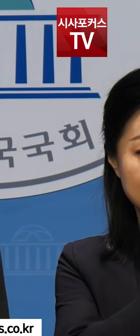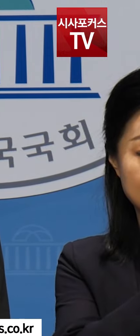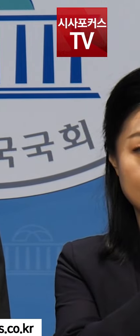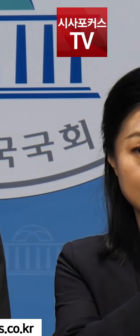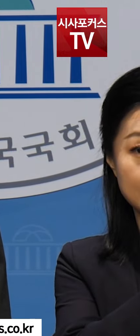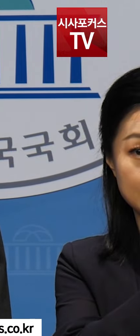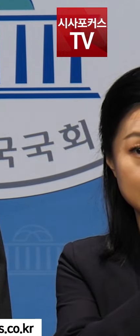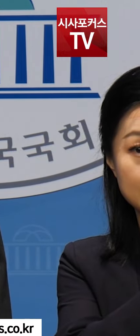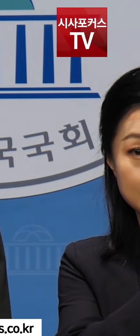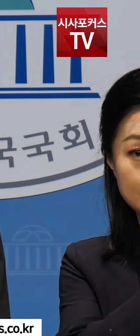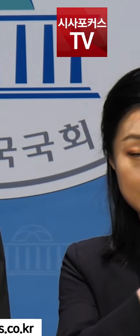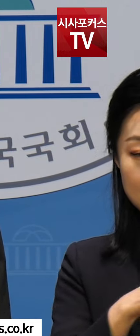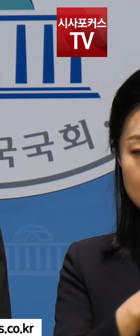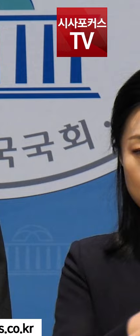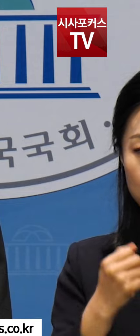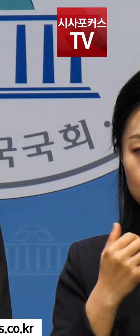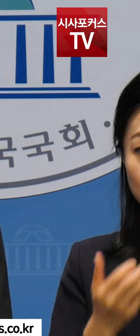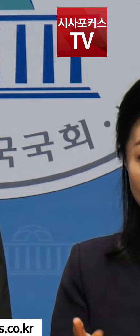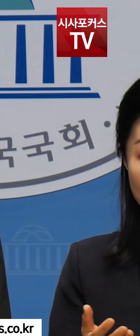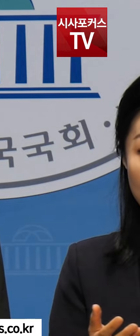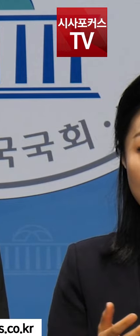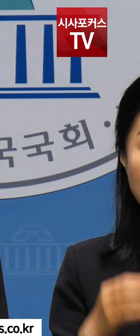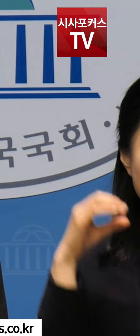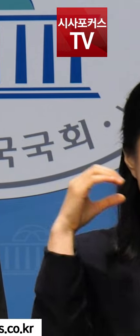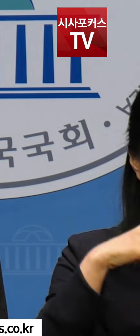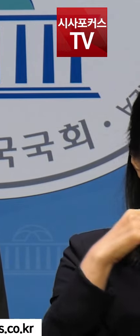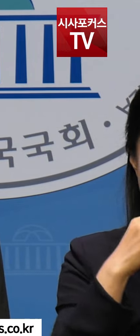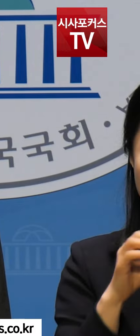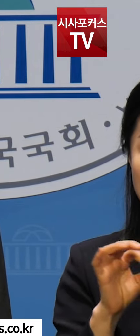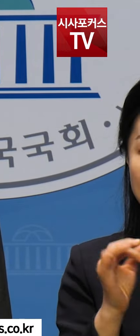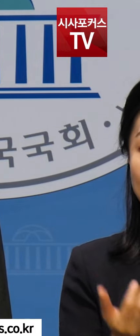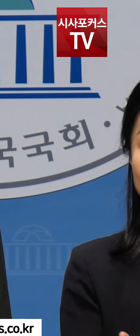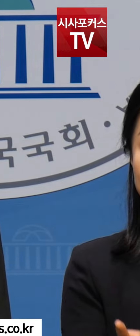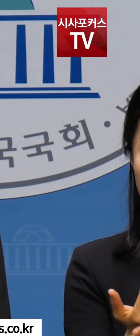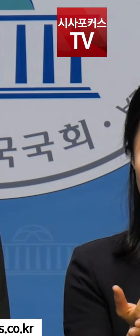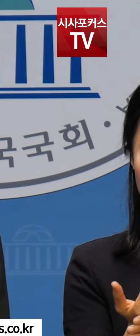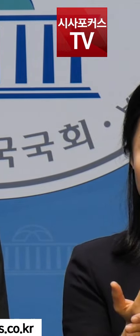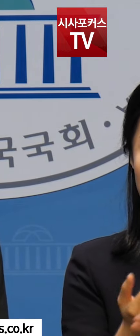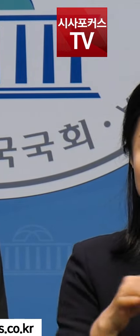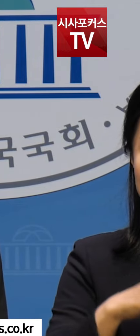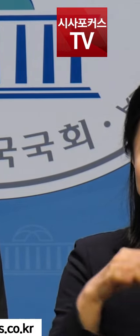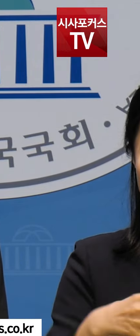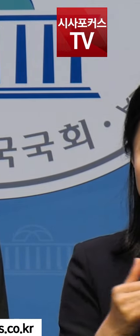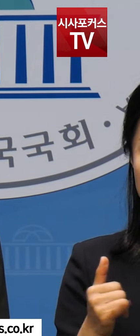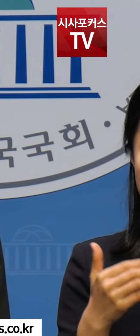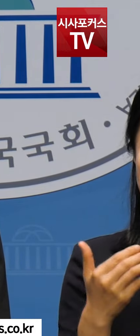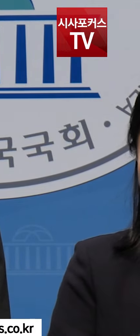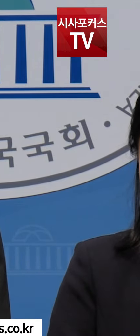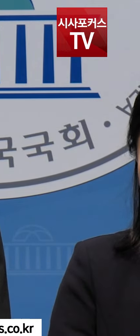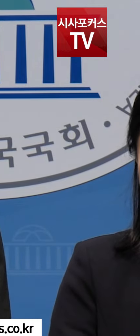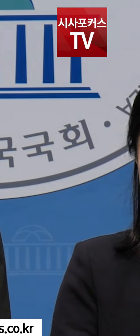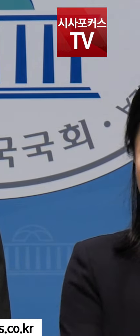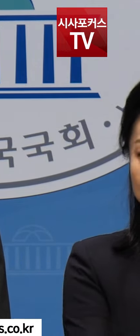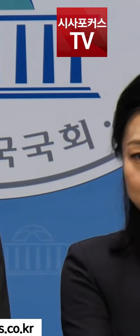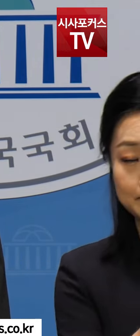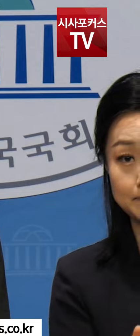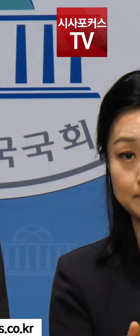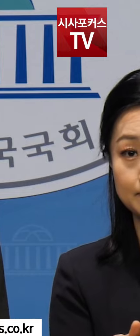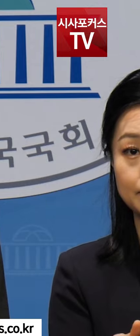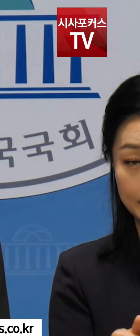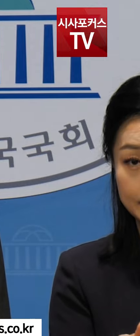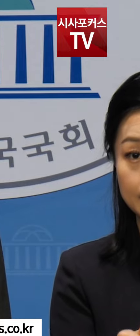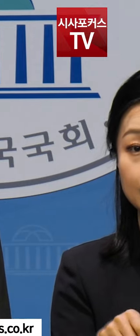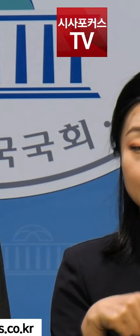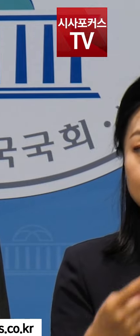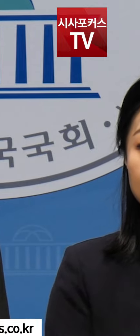콕 집어 불송치하고 영등포수 마약 사건에서 세관 직원을 빼달라는 외압을 행사하고도